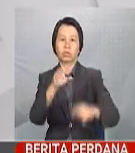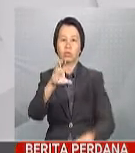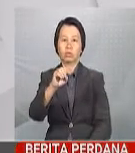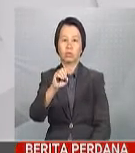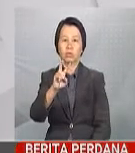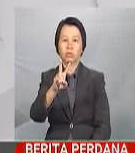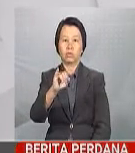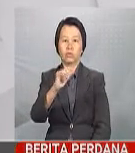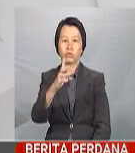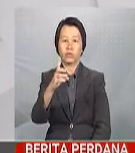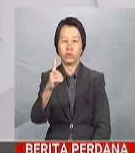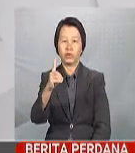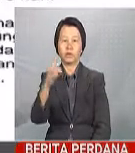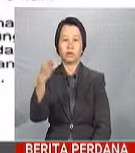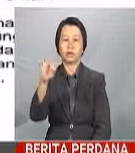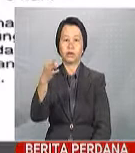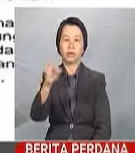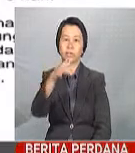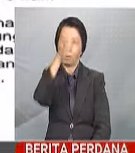COVID-19.